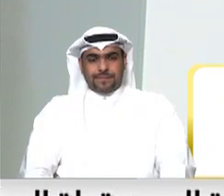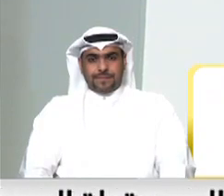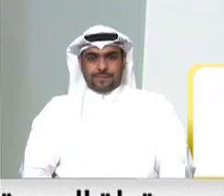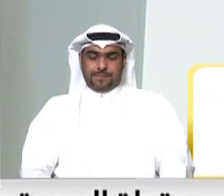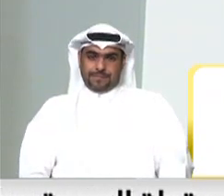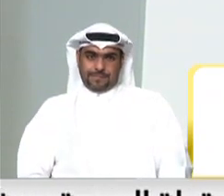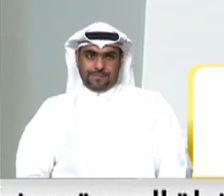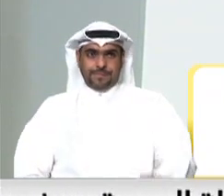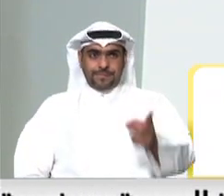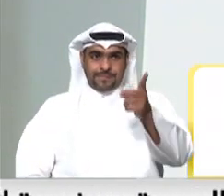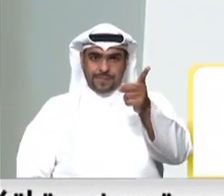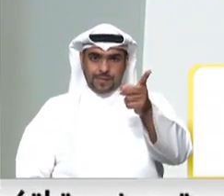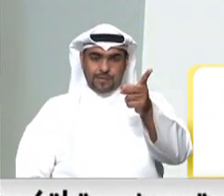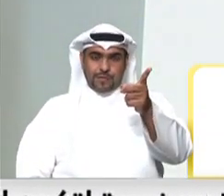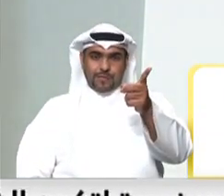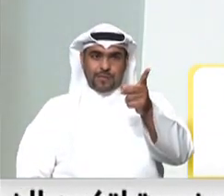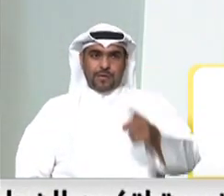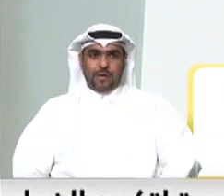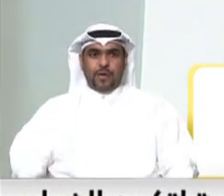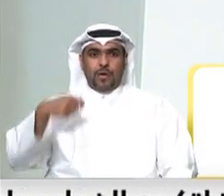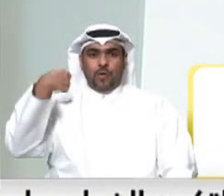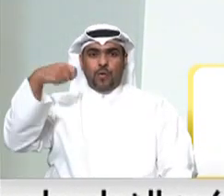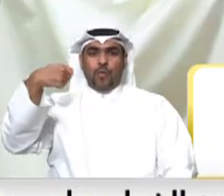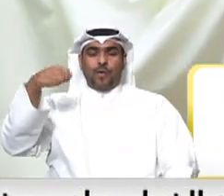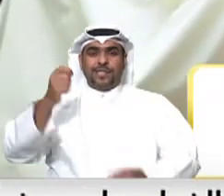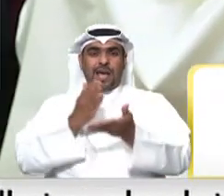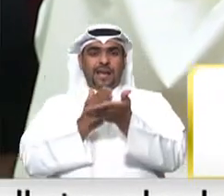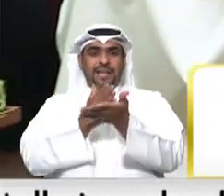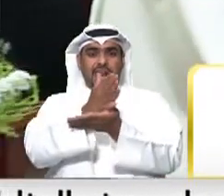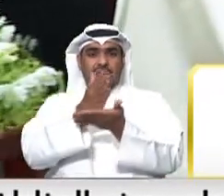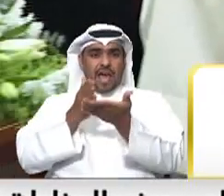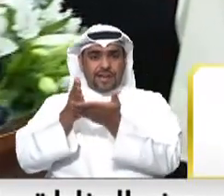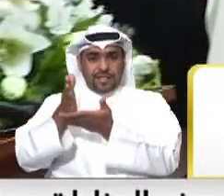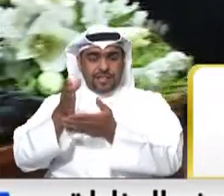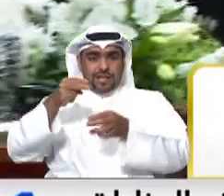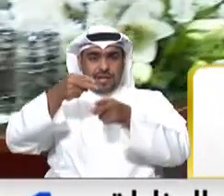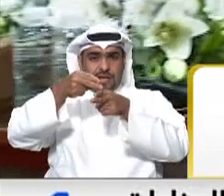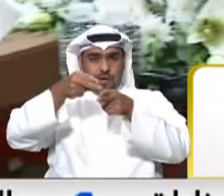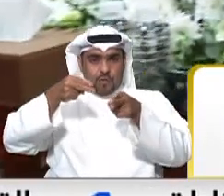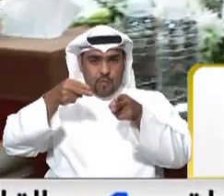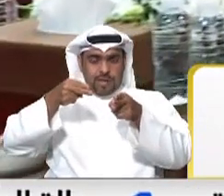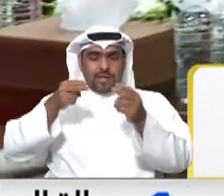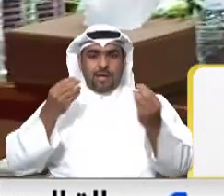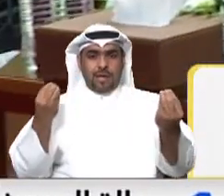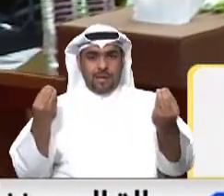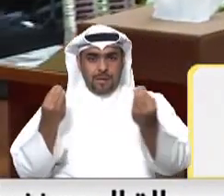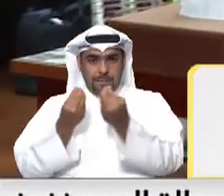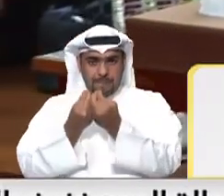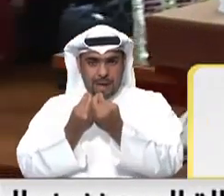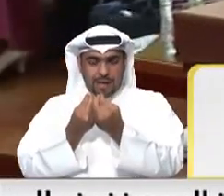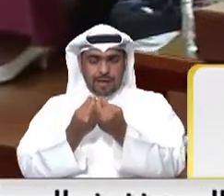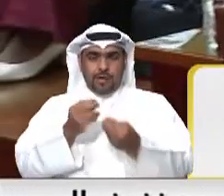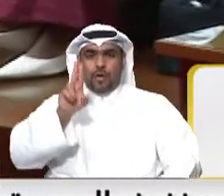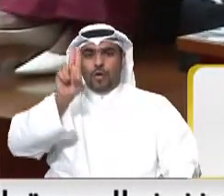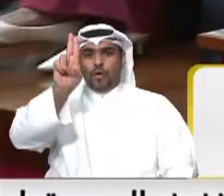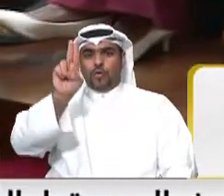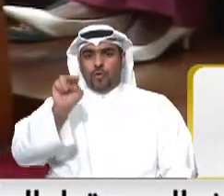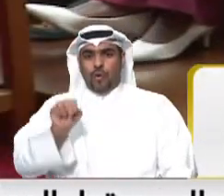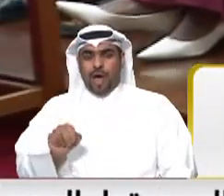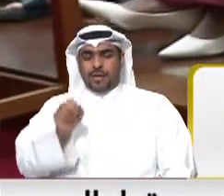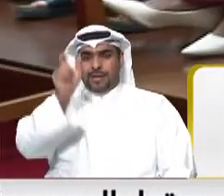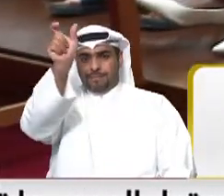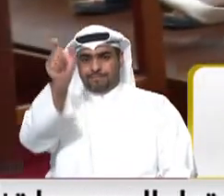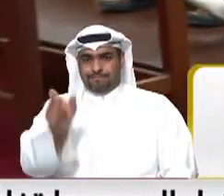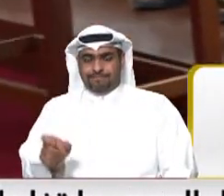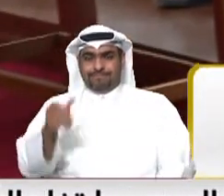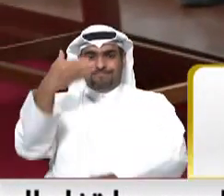بالشراكة مع معهد سعود الناصر الصباح الدبلوماسي الكويتي ومكتب المنسق المقيم للأمم المتحدة لدى دولة الكويت